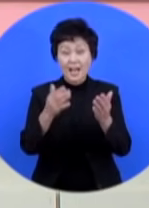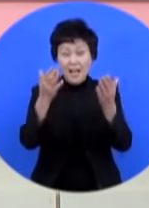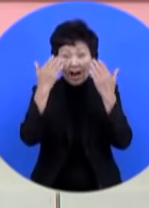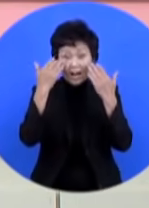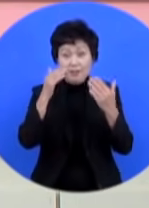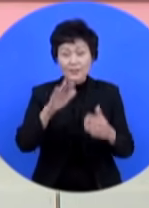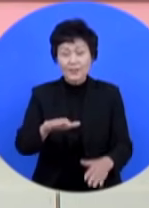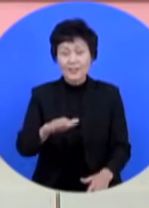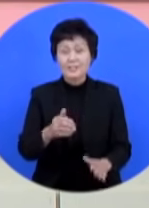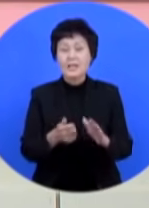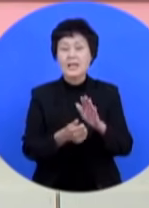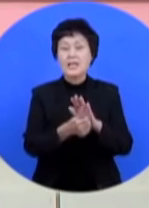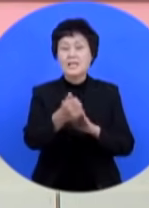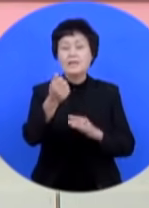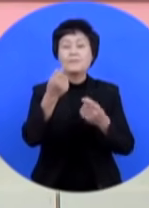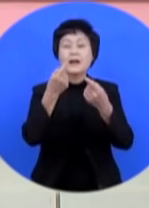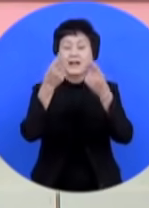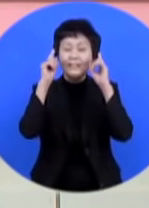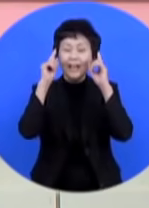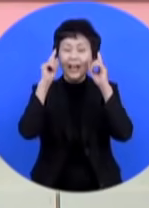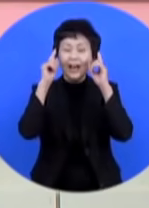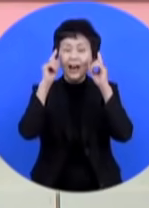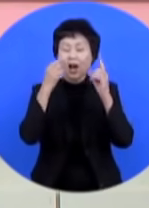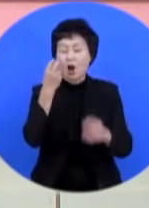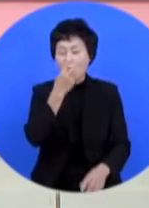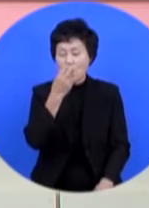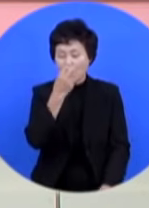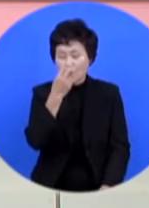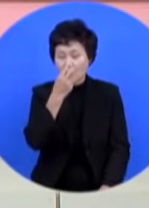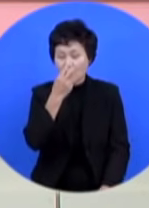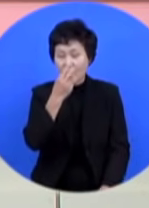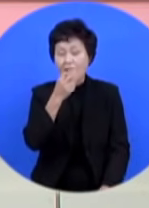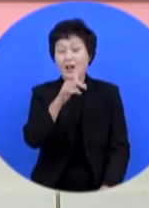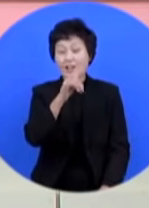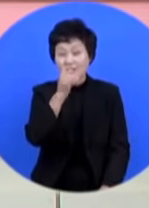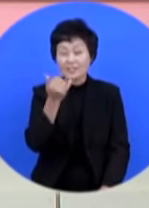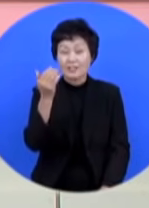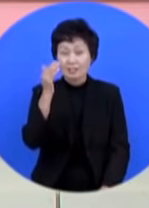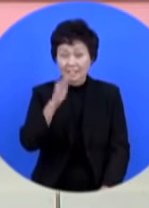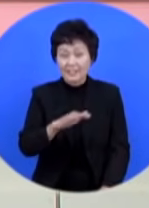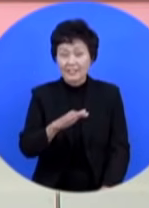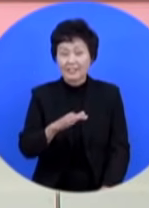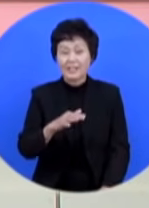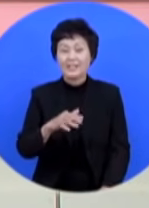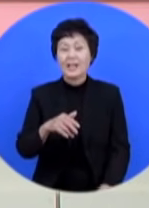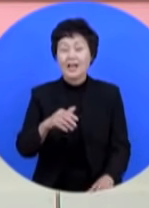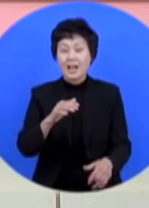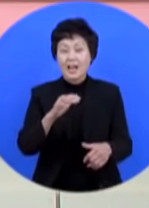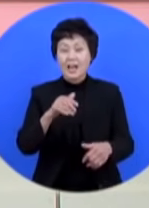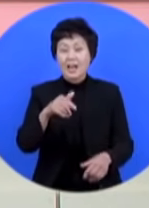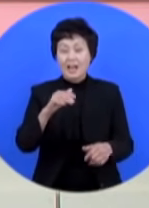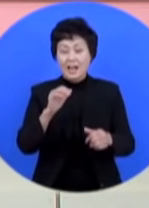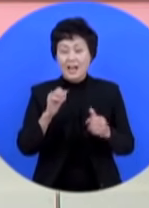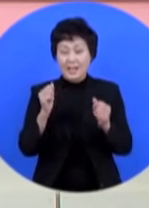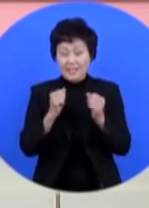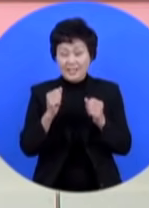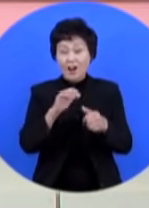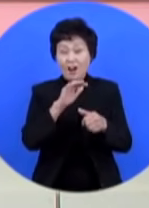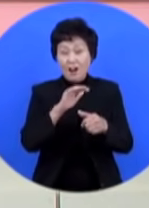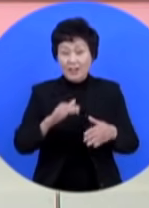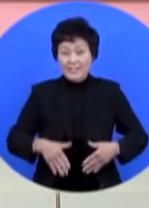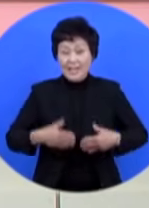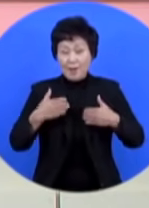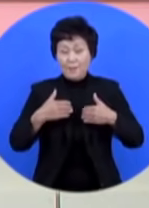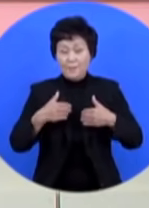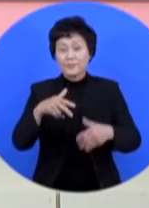희망대학 조사를 네. 했습니다. 네, 네, 네. 네, 네. 제가 1학년 1반이었는데요. 네. 경남 진주고등학교 네. 1학년 1반이었는데